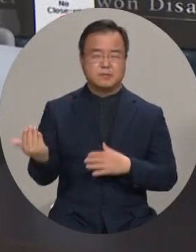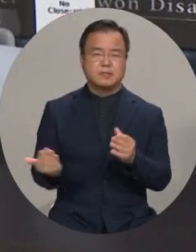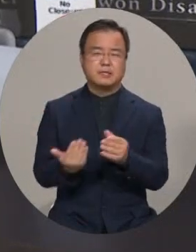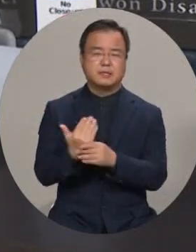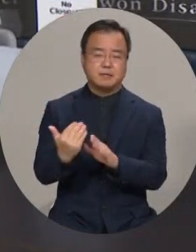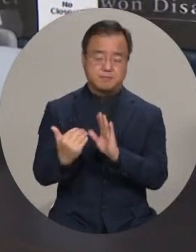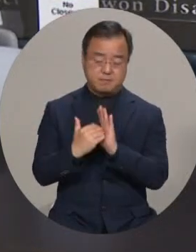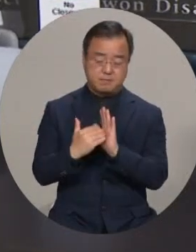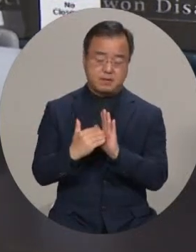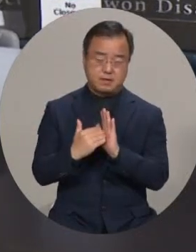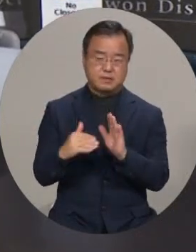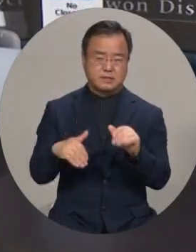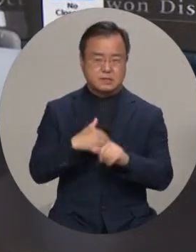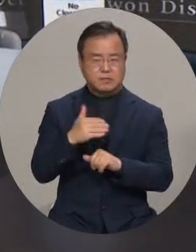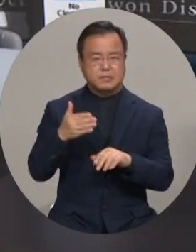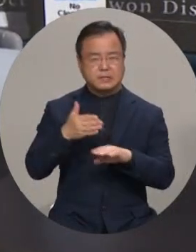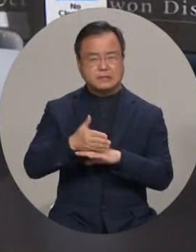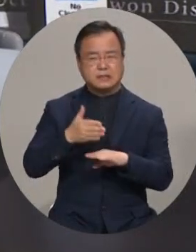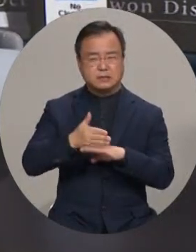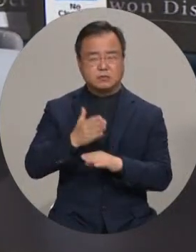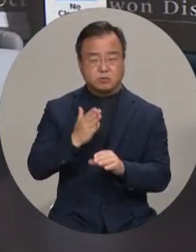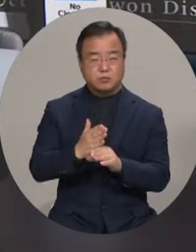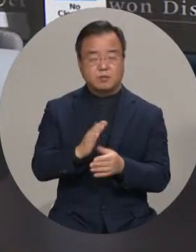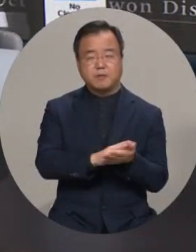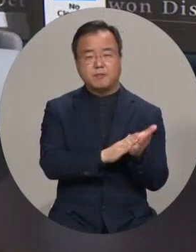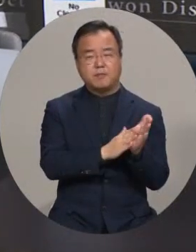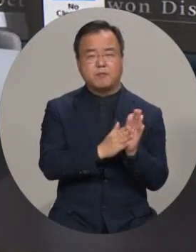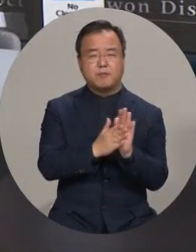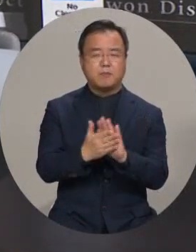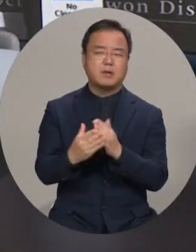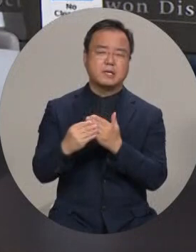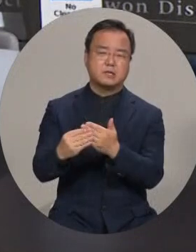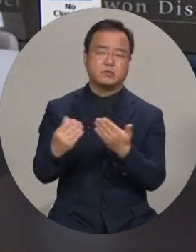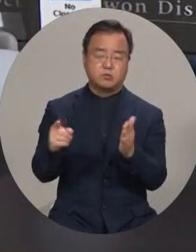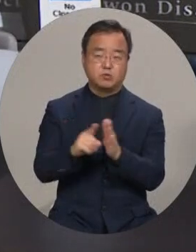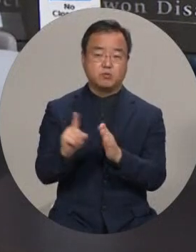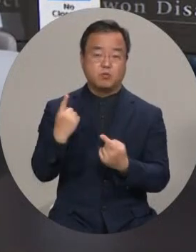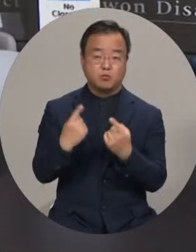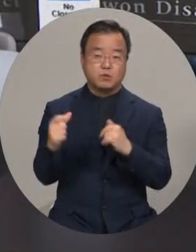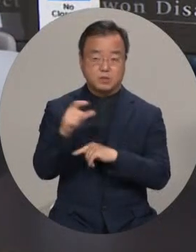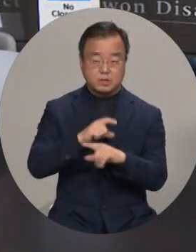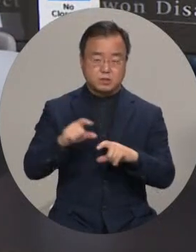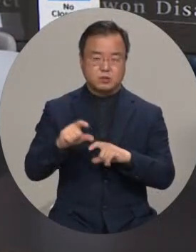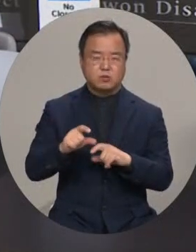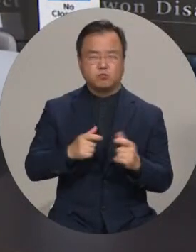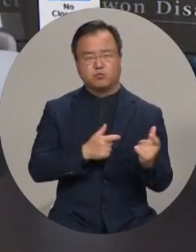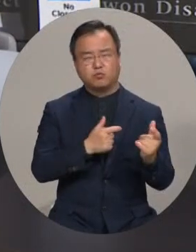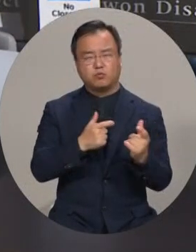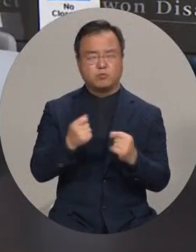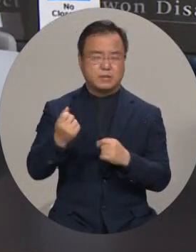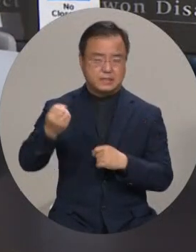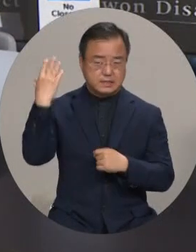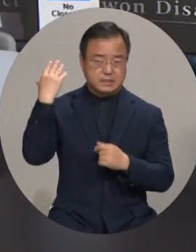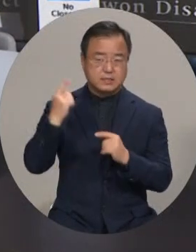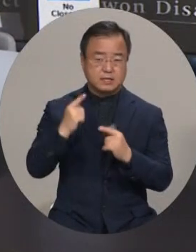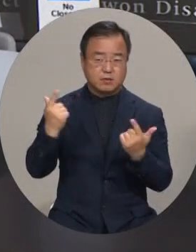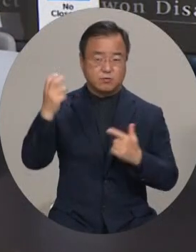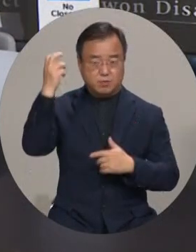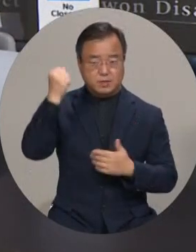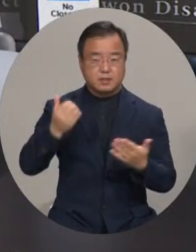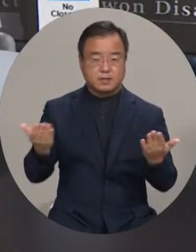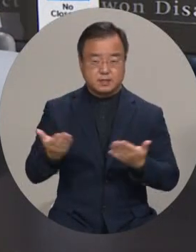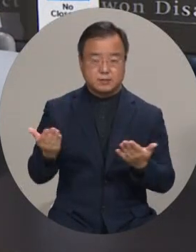더딘데 변화 를 이끌어내기 위해서라도 무엇보다 우리 모두가 잊지 않고 기억하는 것이 중요할 것